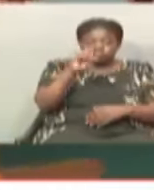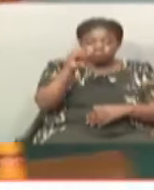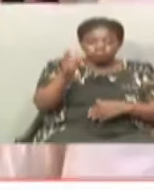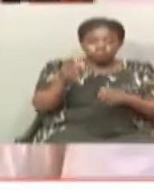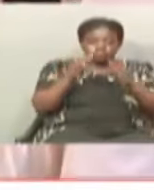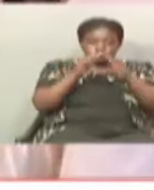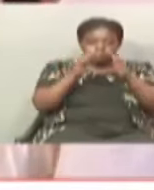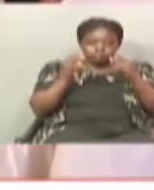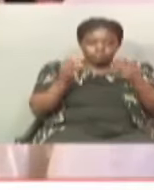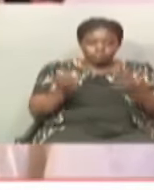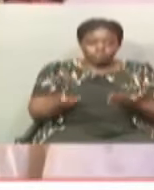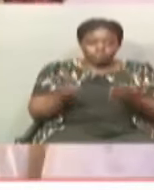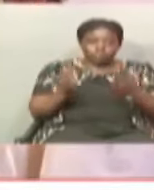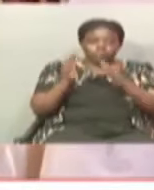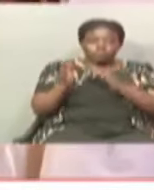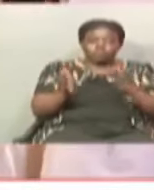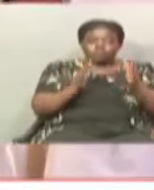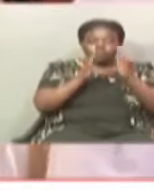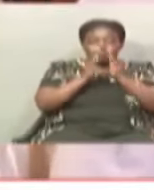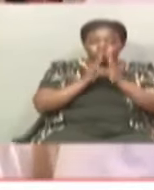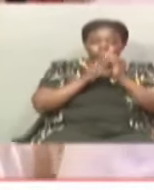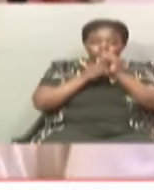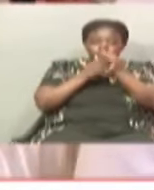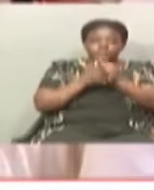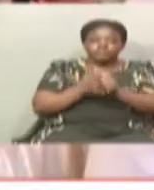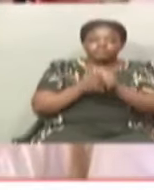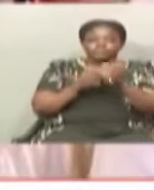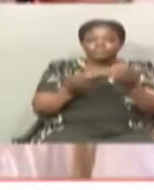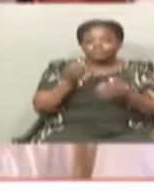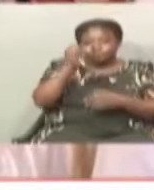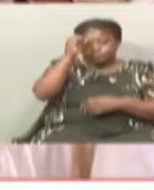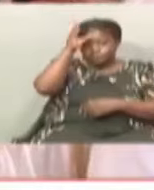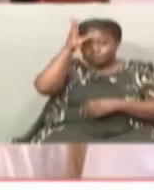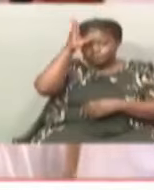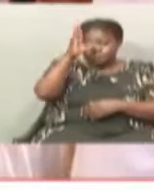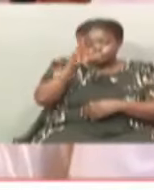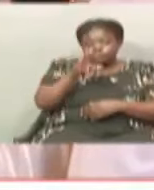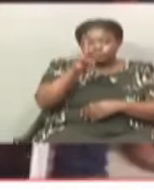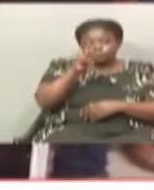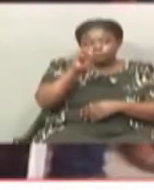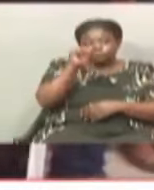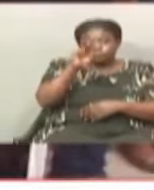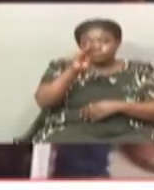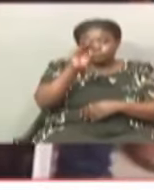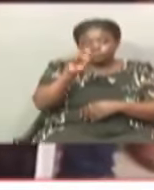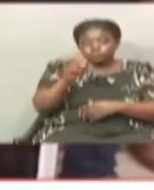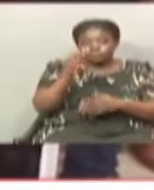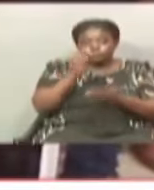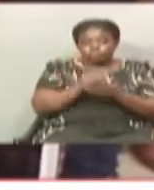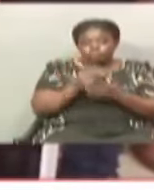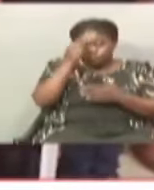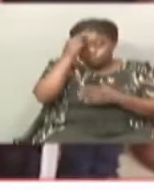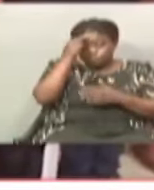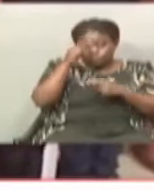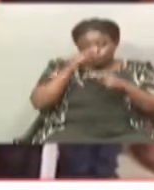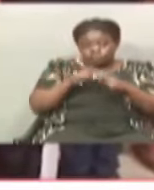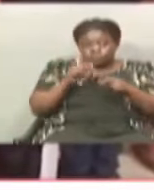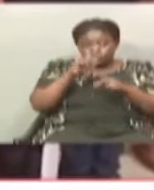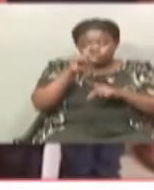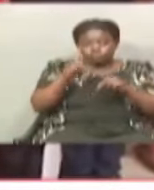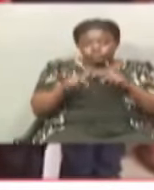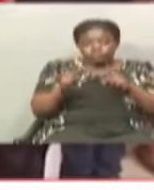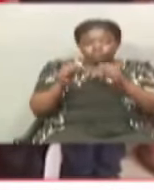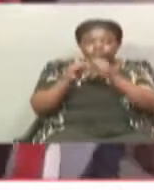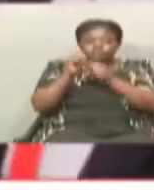lyokubiri. Bategese emisi kuli muddala Reverend Father Deogulas Kateregga Kibi ng'ayitamu abayizi abatuula ebigezo ne